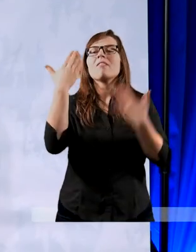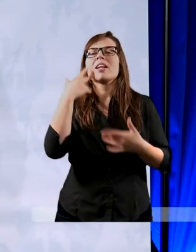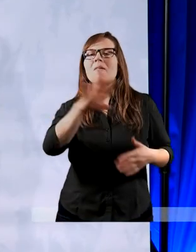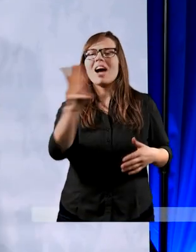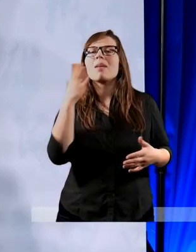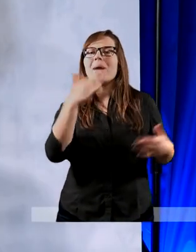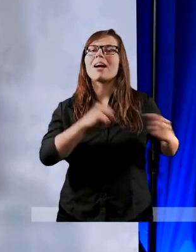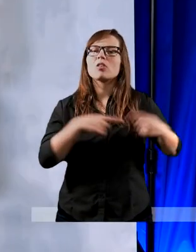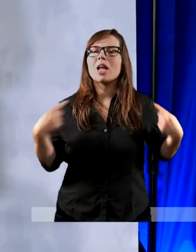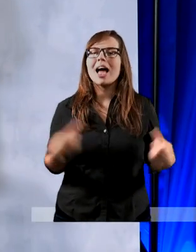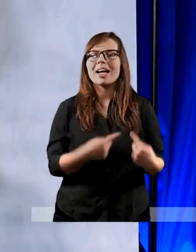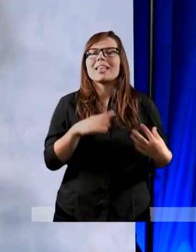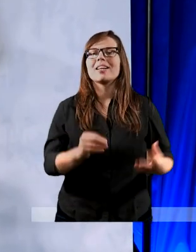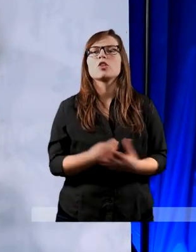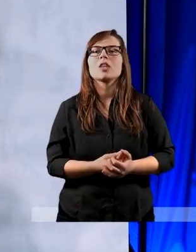Witam was bardzo serdecznie.